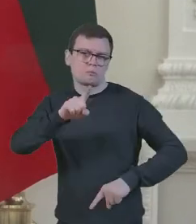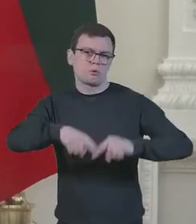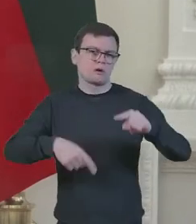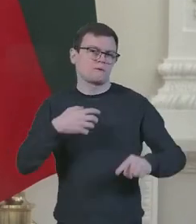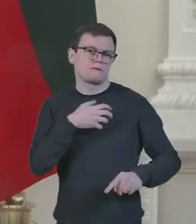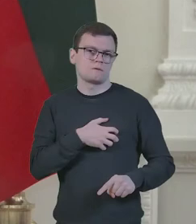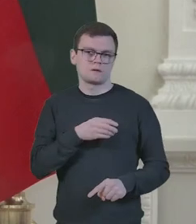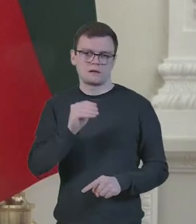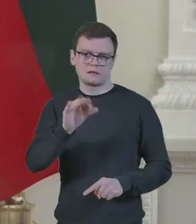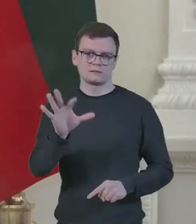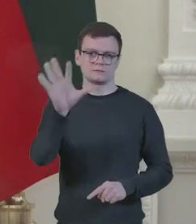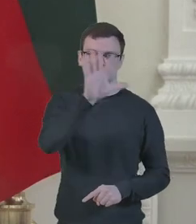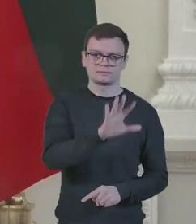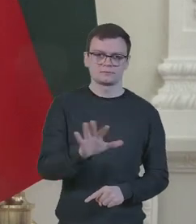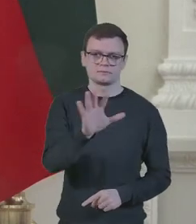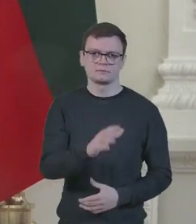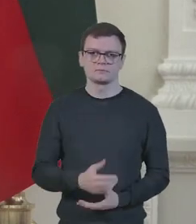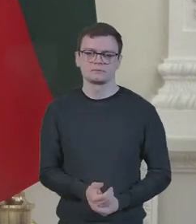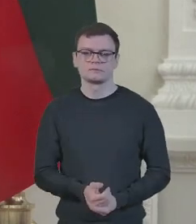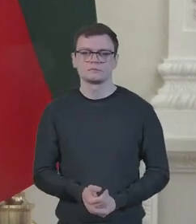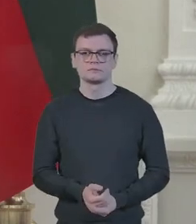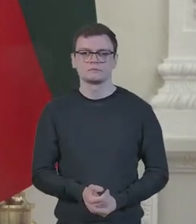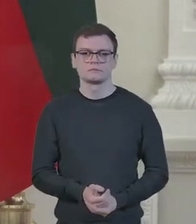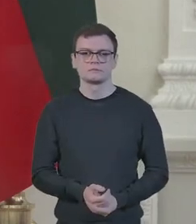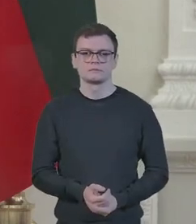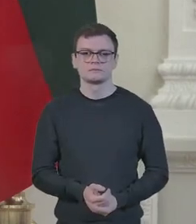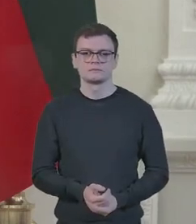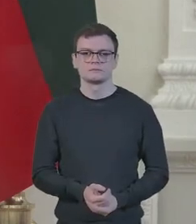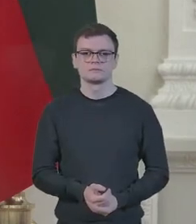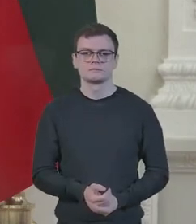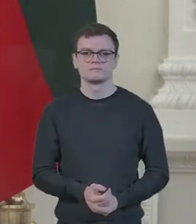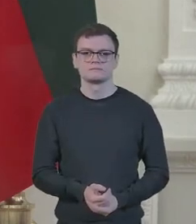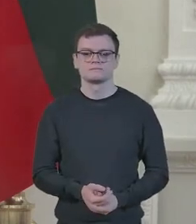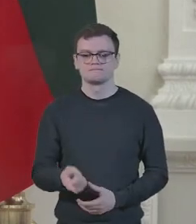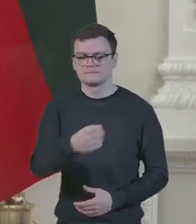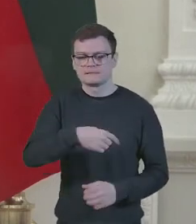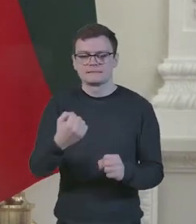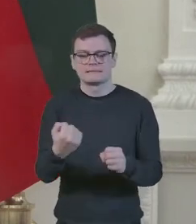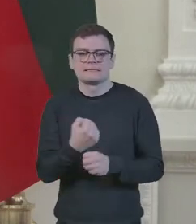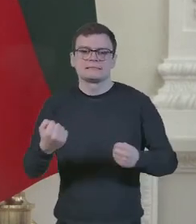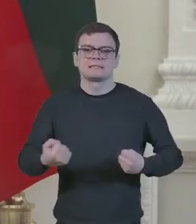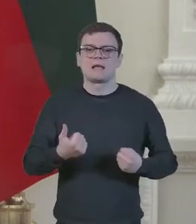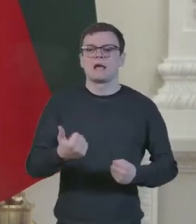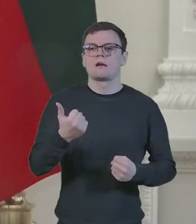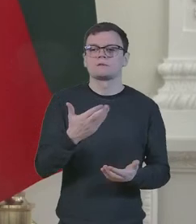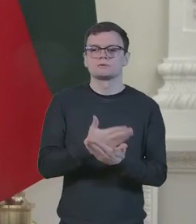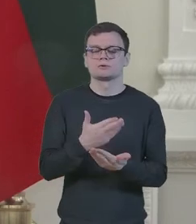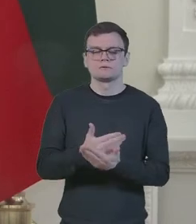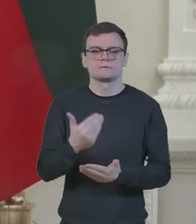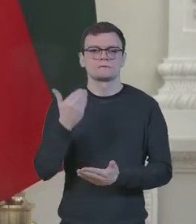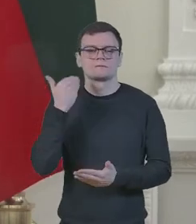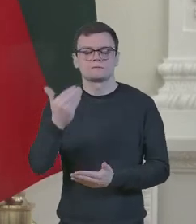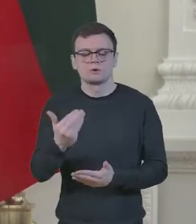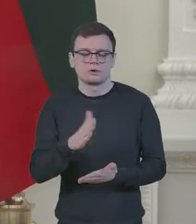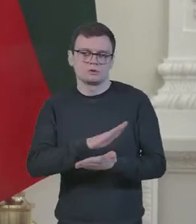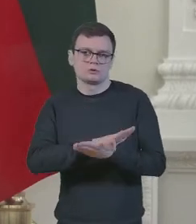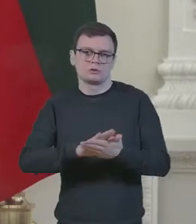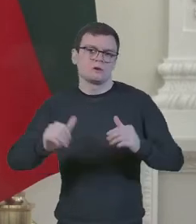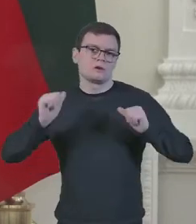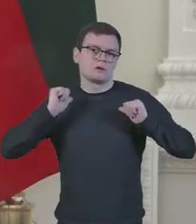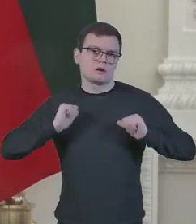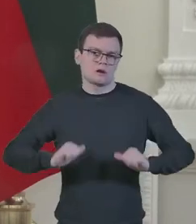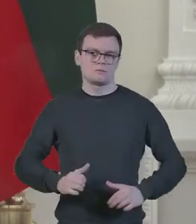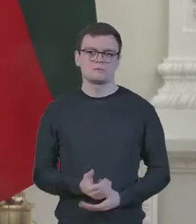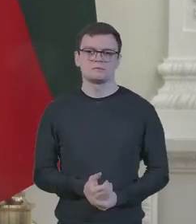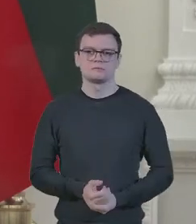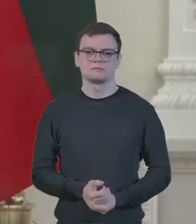ES. Ir mes turime padaryti viską, kad vėliau mūsų sąžinė būtų rami ir mes galėtume pasakyti, kad štai padarėme tai,